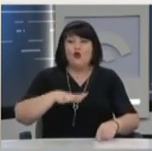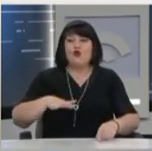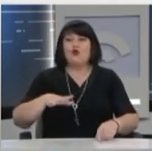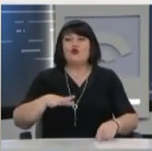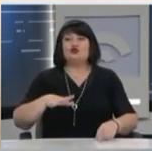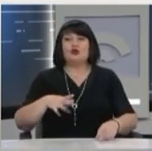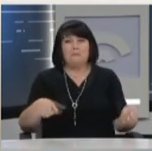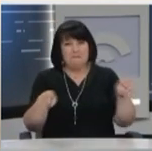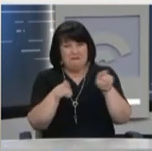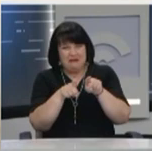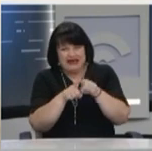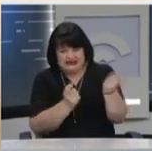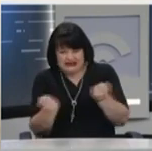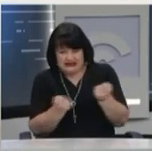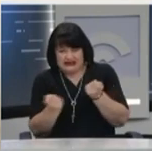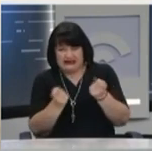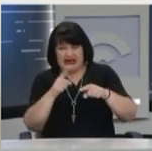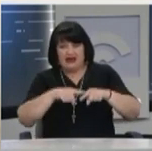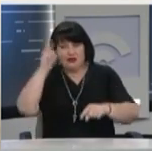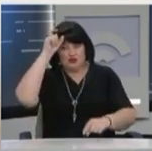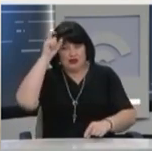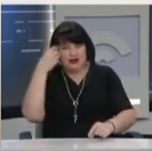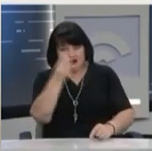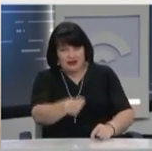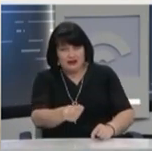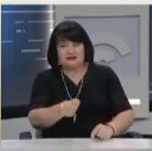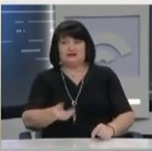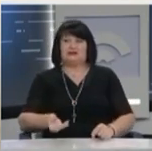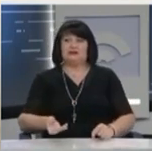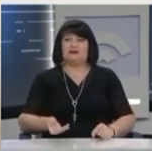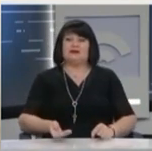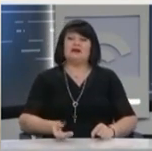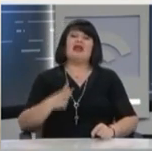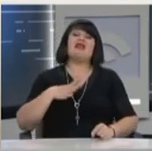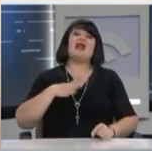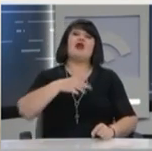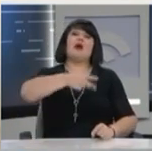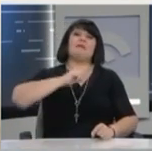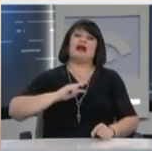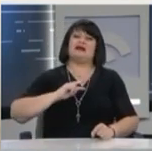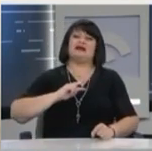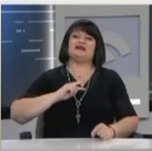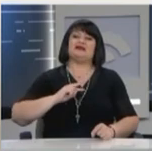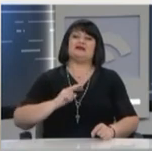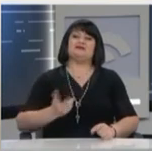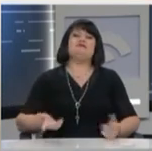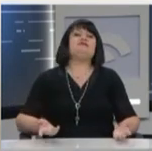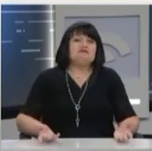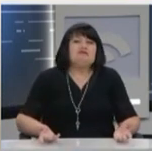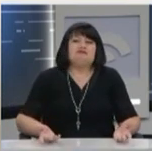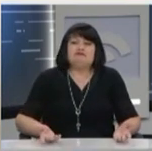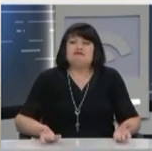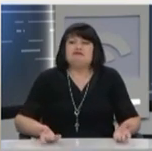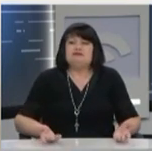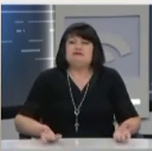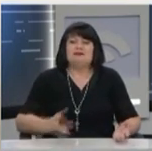Αυτό σημαίνει συνεκμετάλλευση. Το καταθέσαμε πρακτικά, Bloomberg. Θέλω απάντηση. Έστω τη δευτερολογία σας ή ο